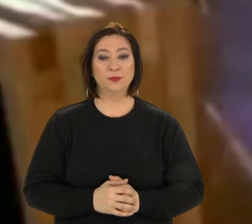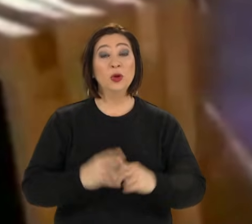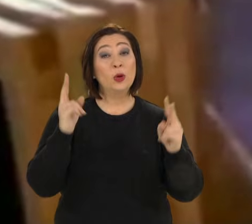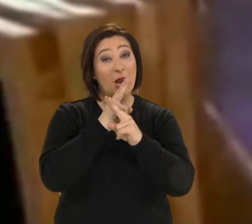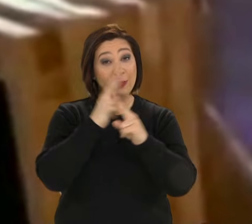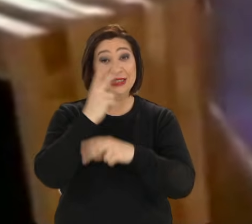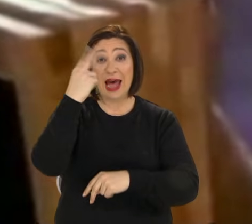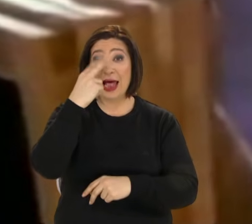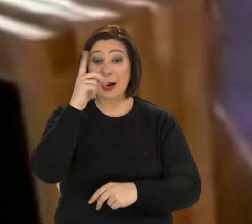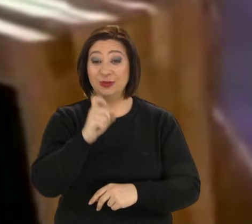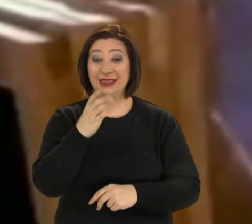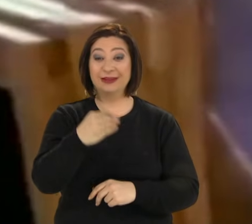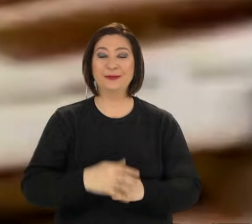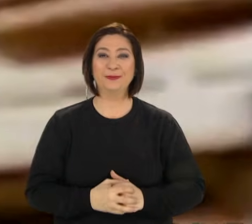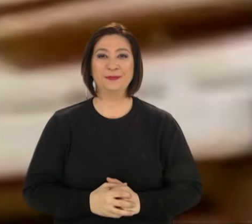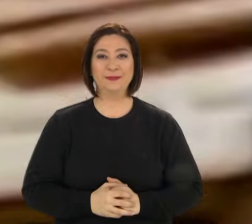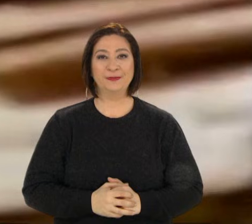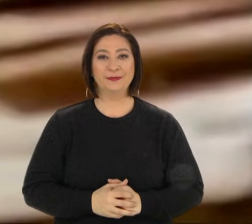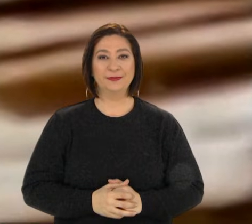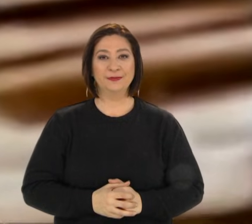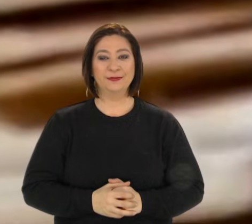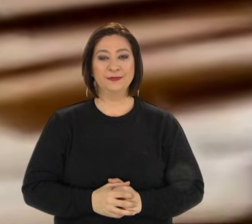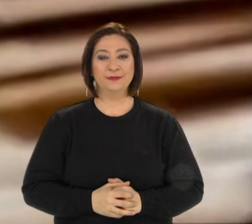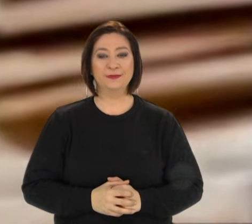Güler misin, ağlar mısın?